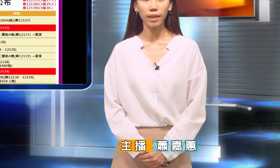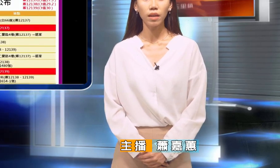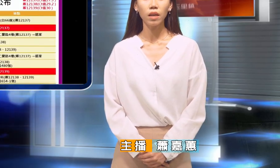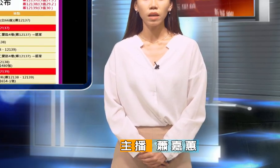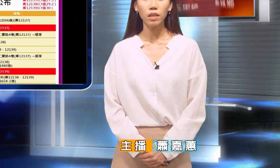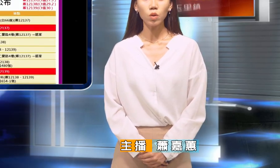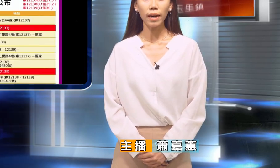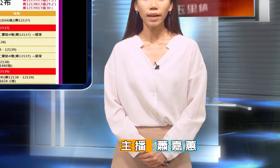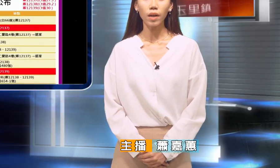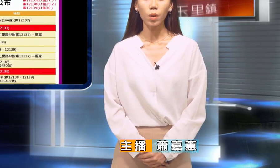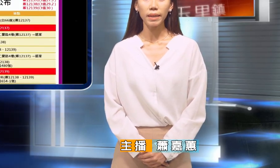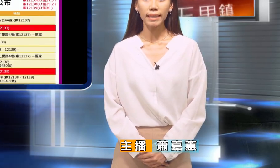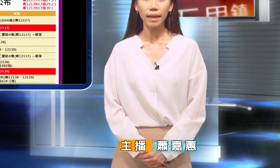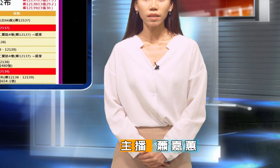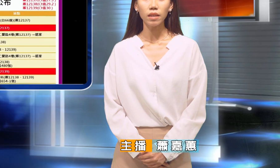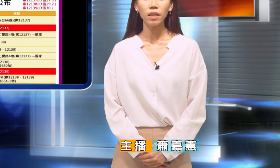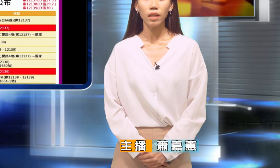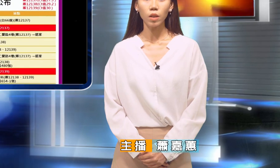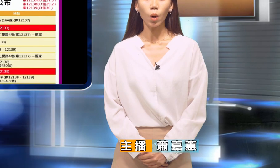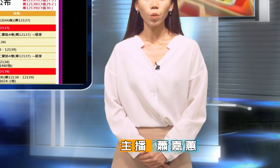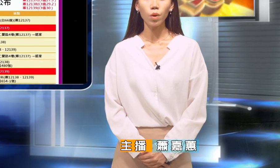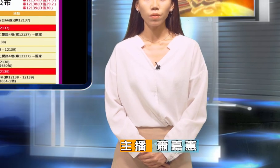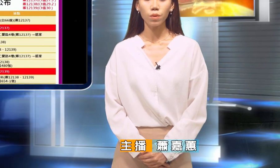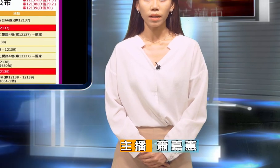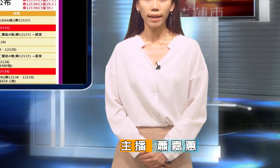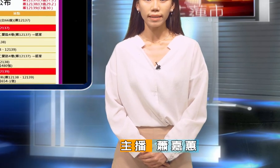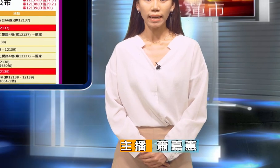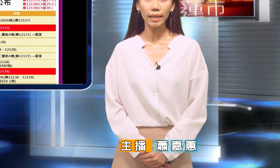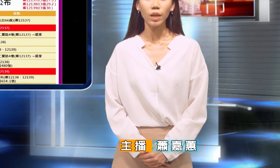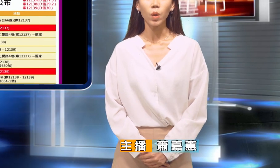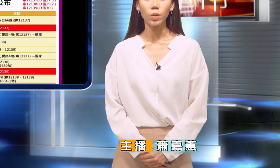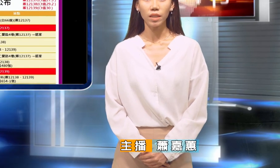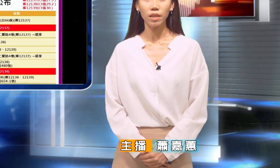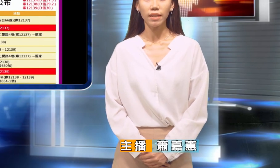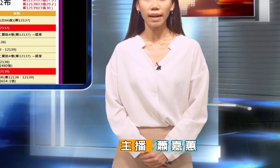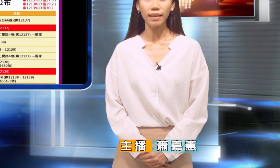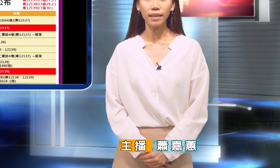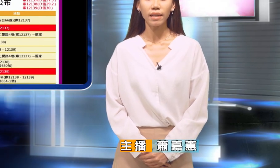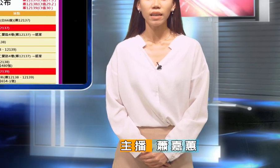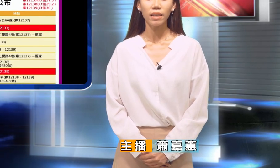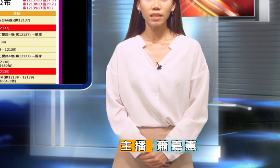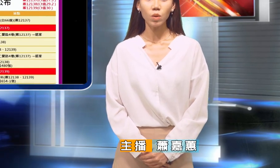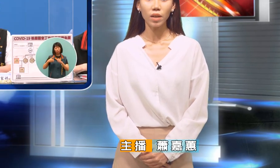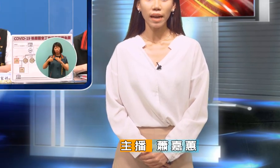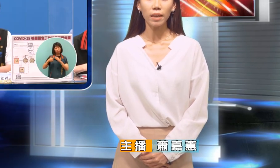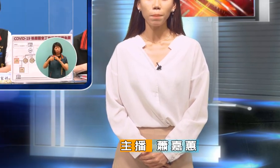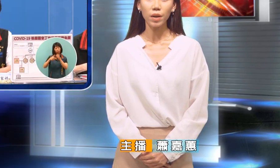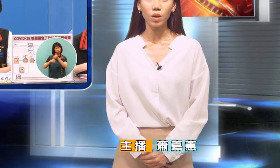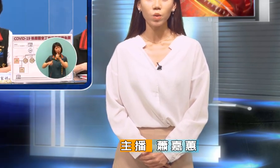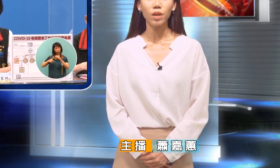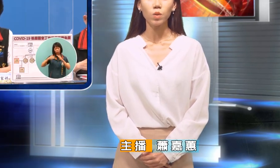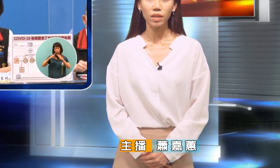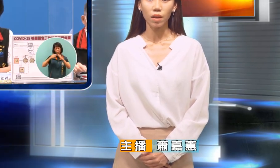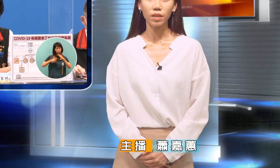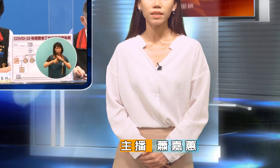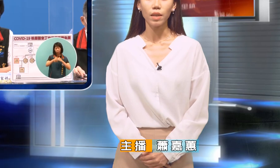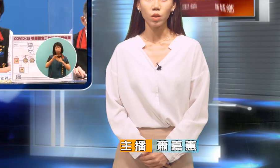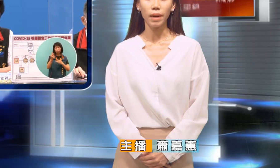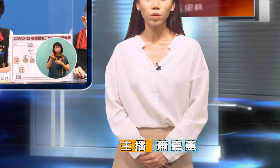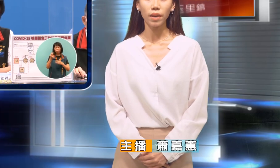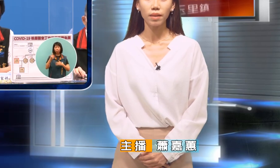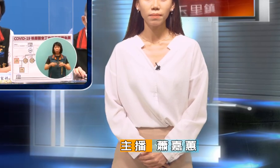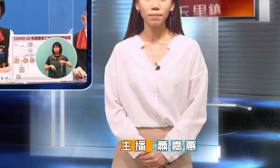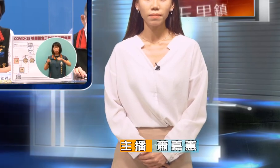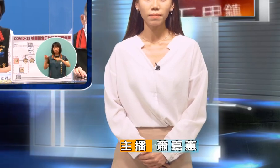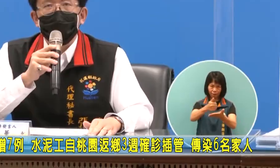不乐观，已经传染给6名家人，连同岳父等两个家庭共7人染疫，年纪最大的81岁，最小的才